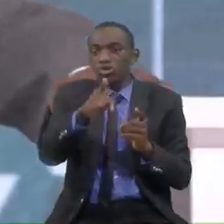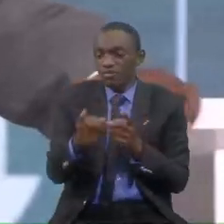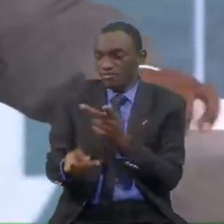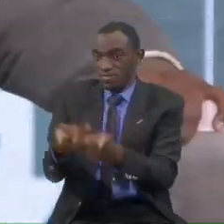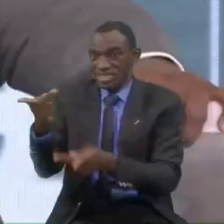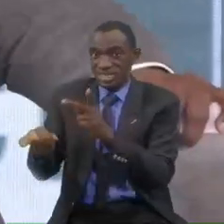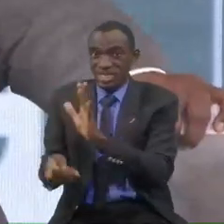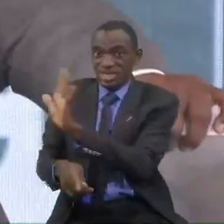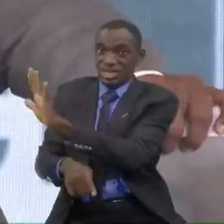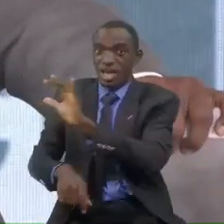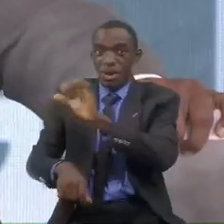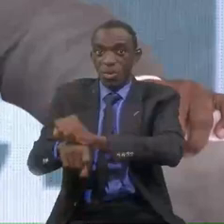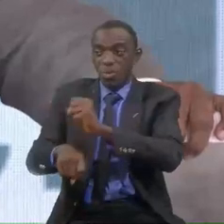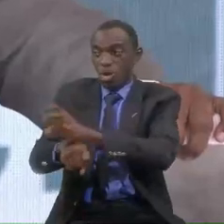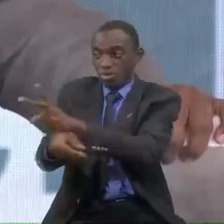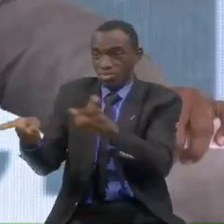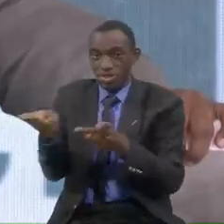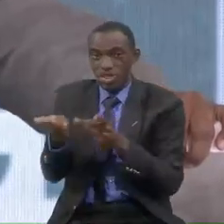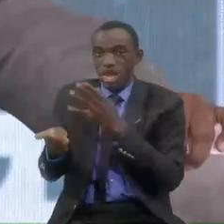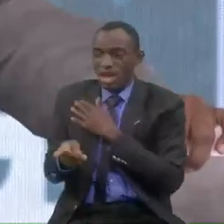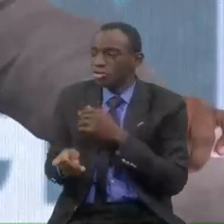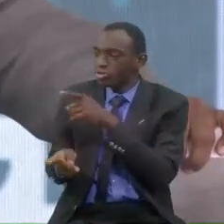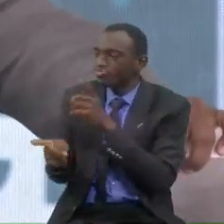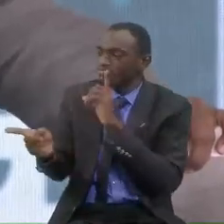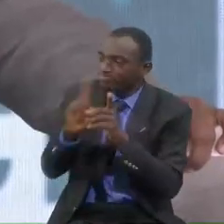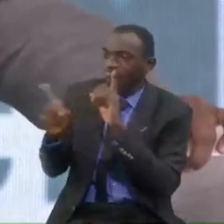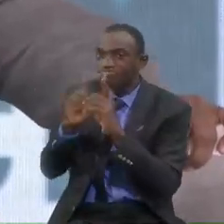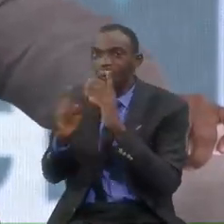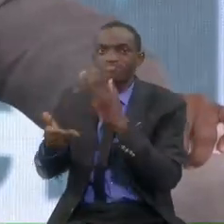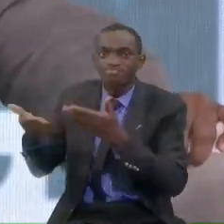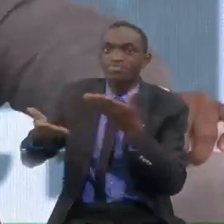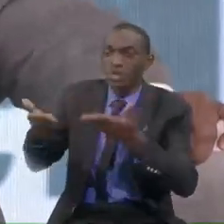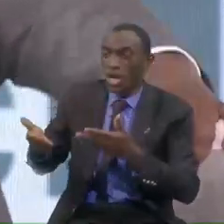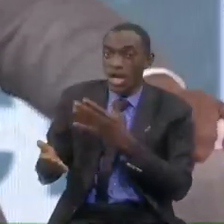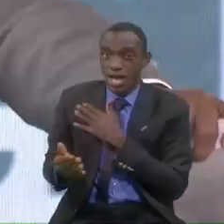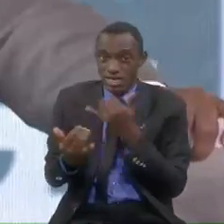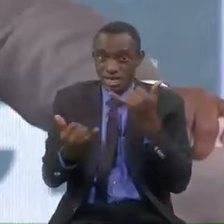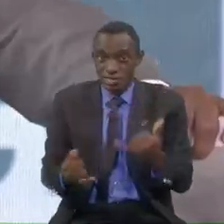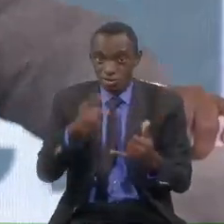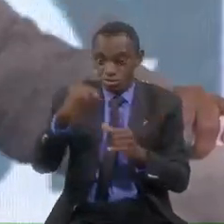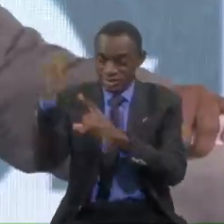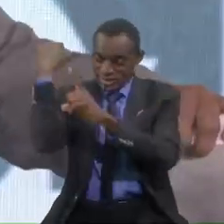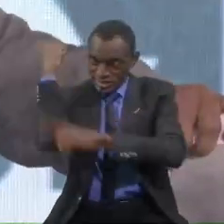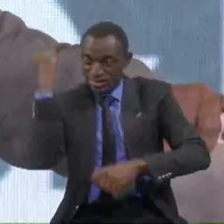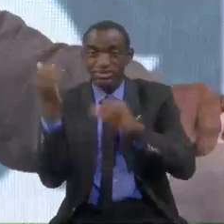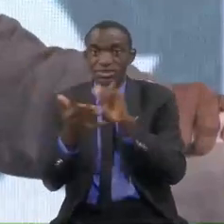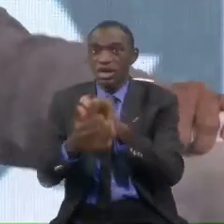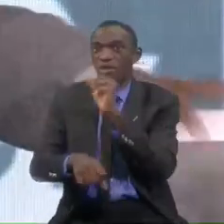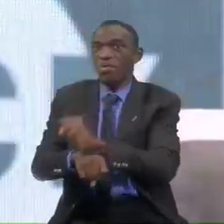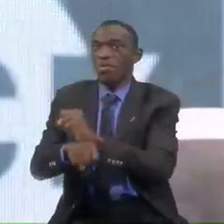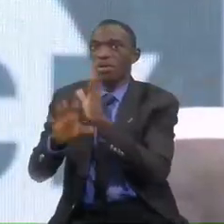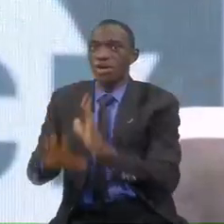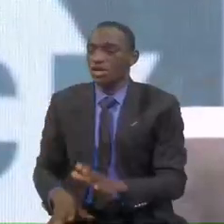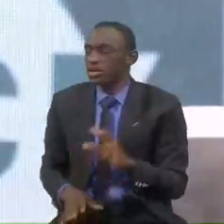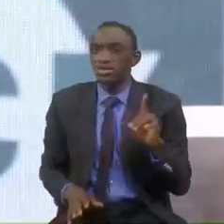leur société, et tu as commencé par lui parler, et tu l'as volé. Tu sais que ta promesse est combien